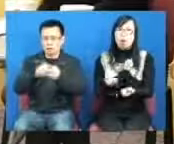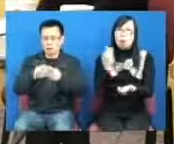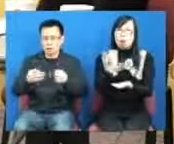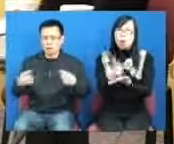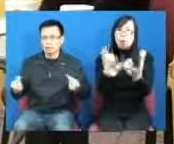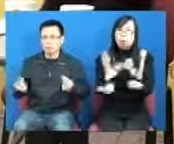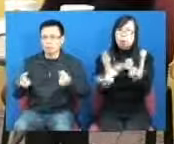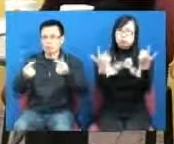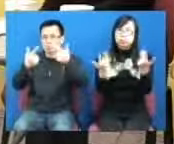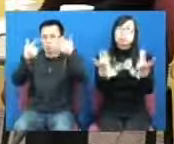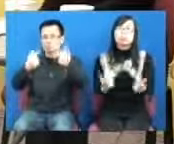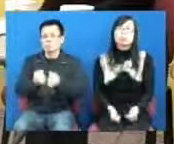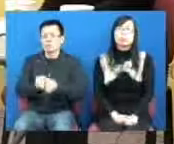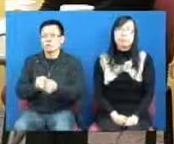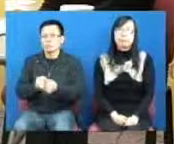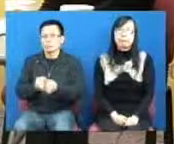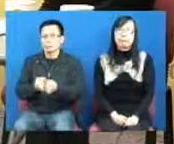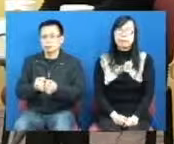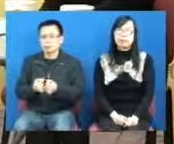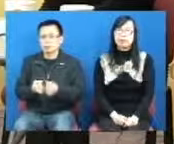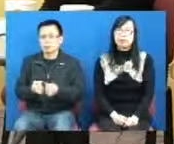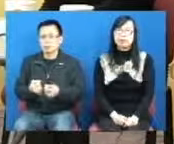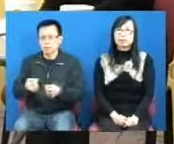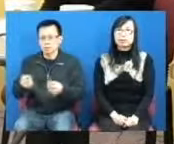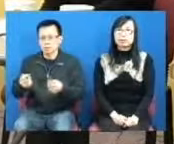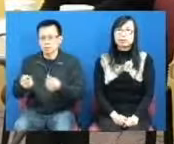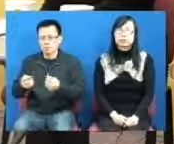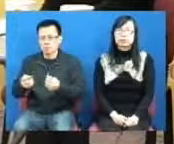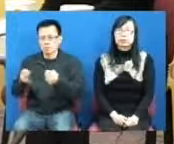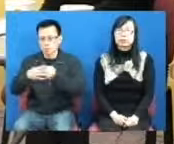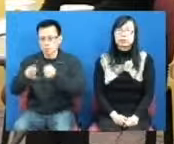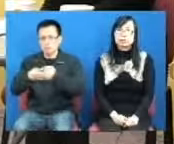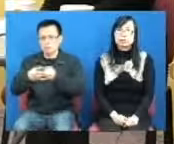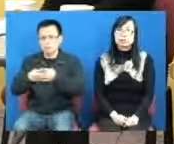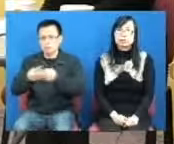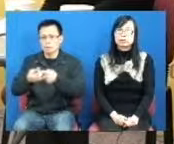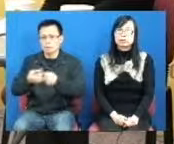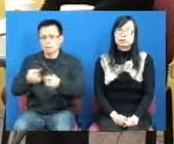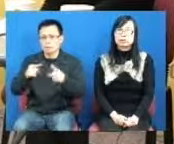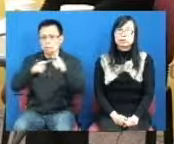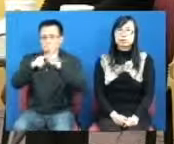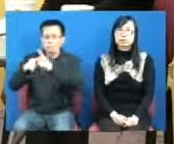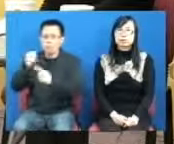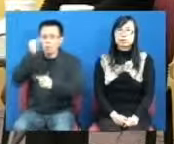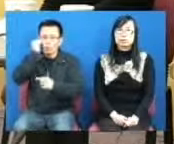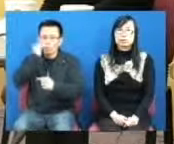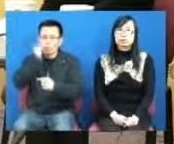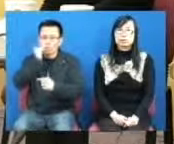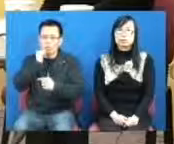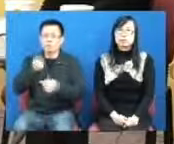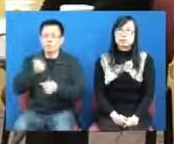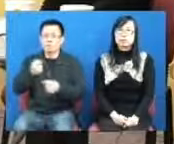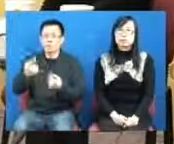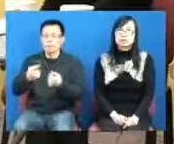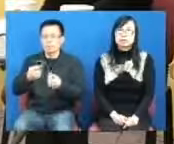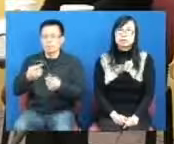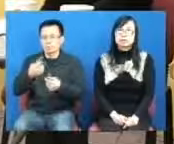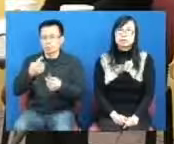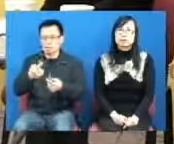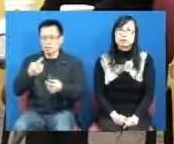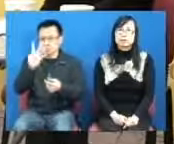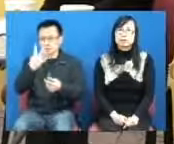通脹通脹大家現在越來越厲害第四個就是人家老化這幾個我們稱為最